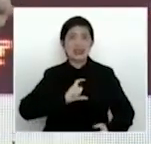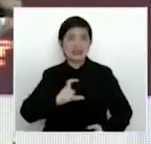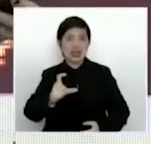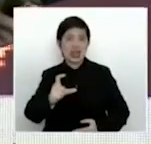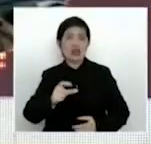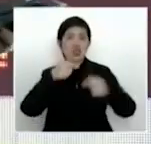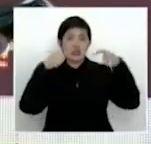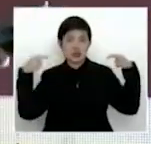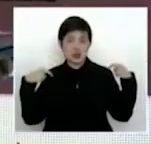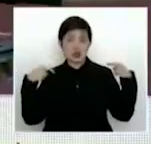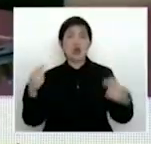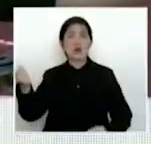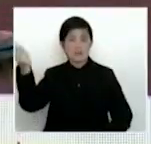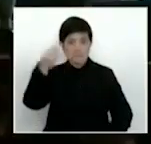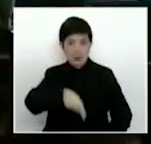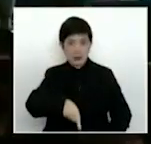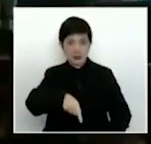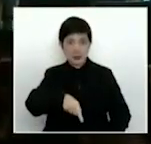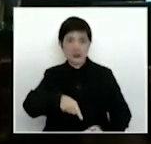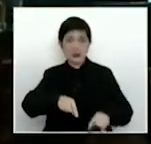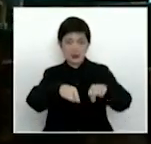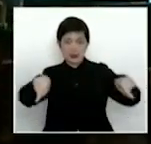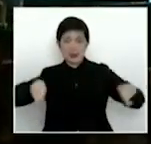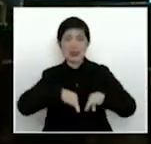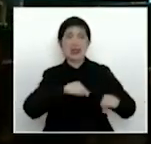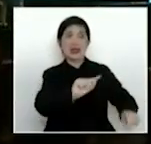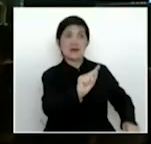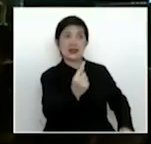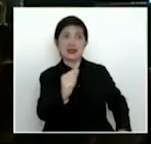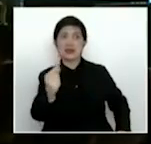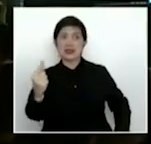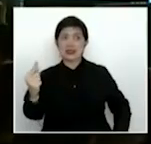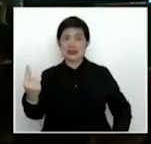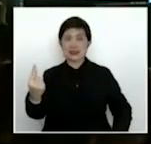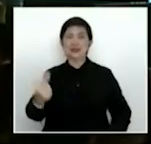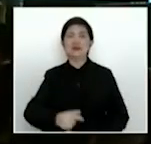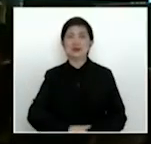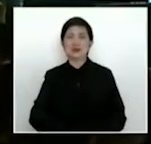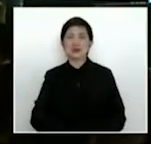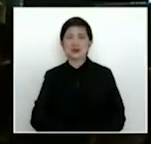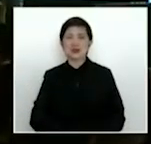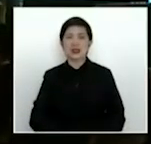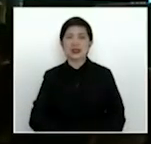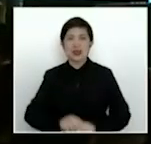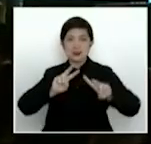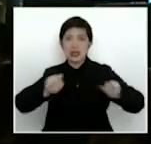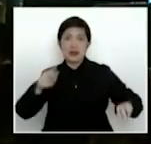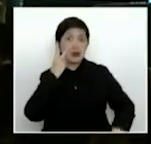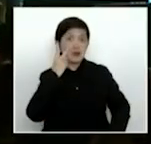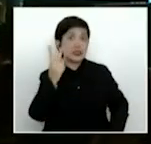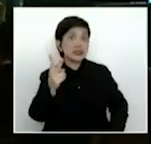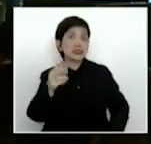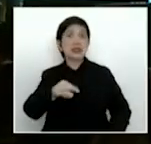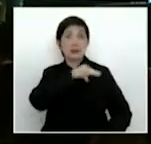gubernur untuk maju ke depan mejanya masing-masing baik hadirin sekalian pendalaman visi misi